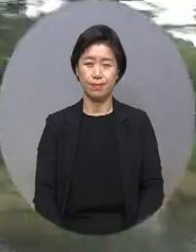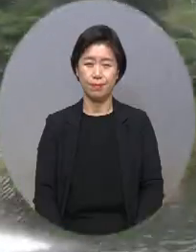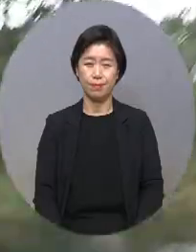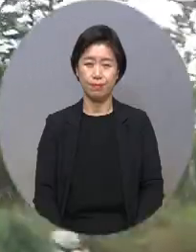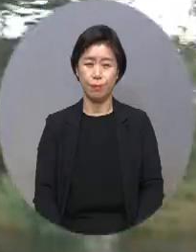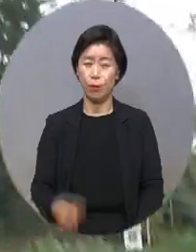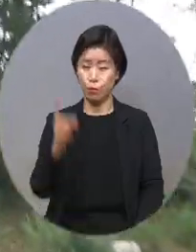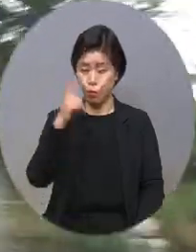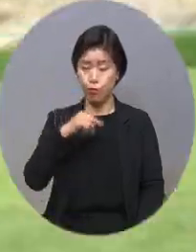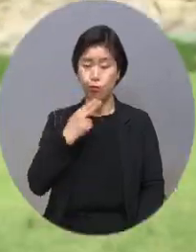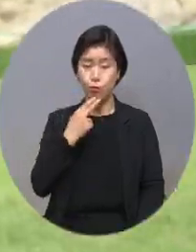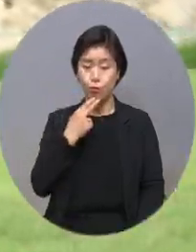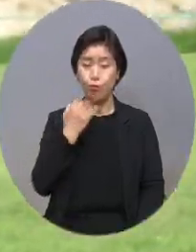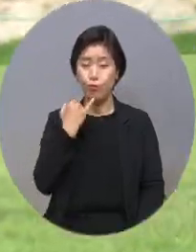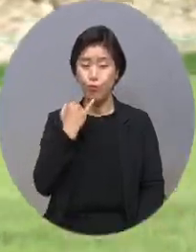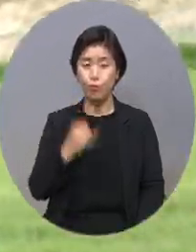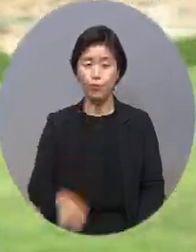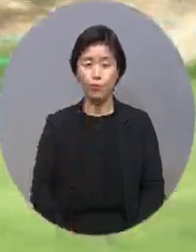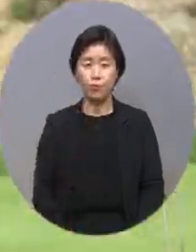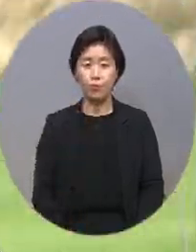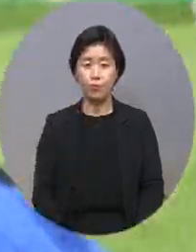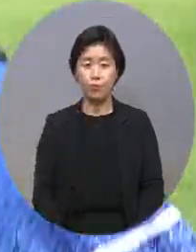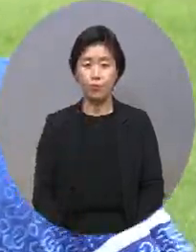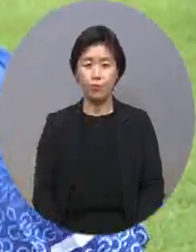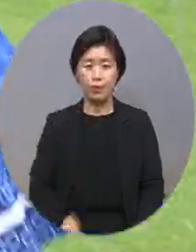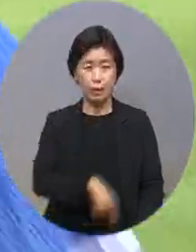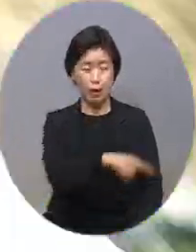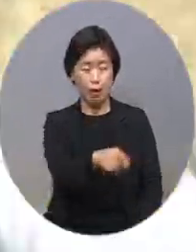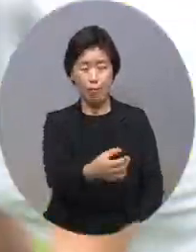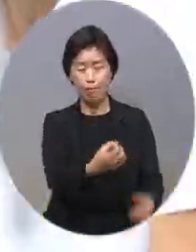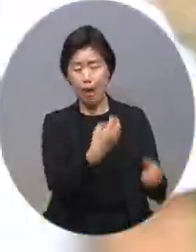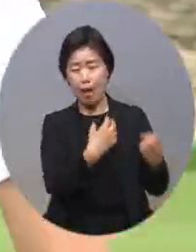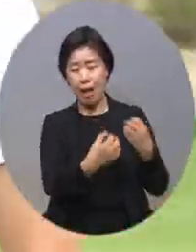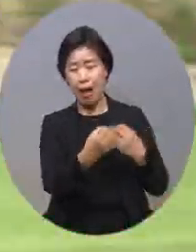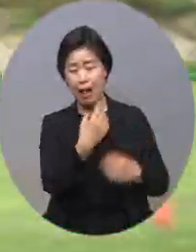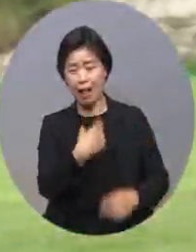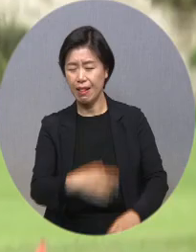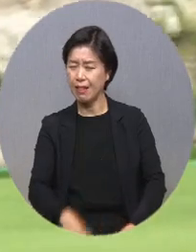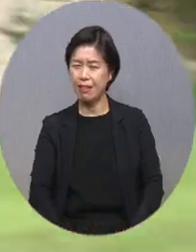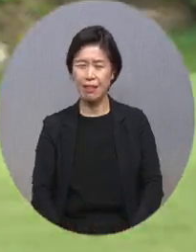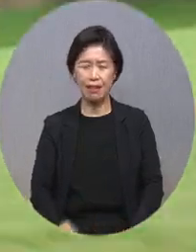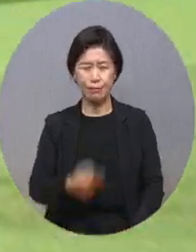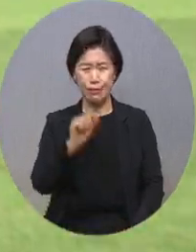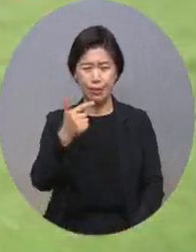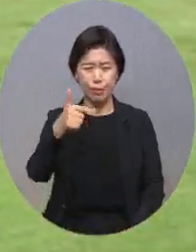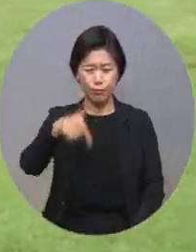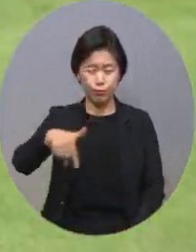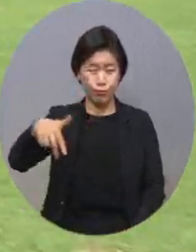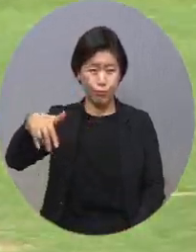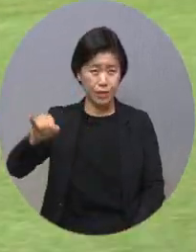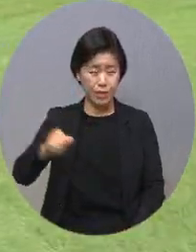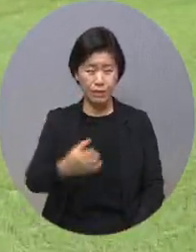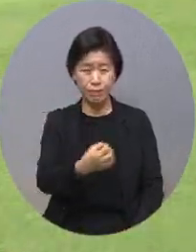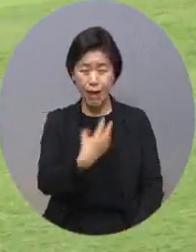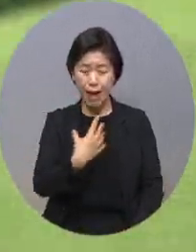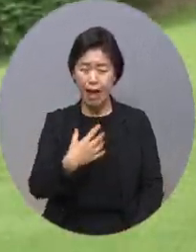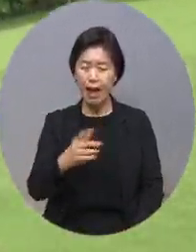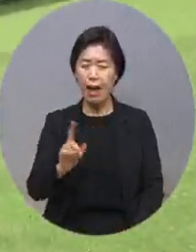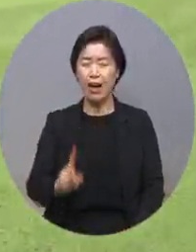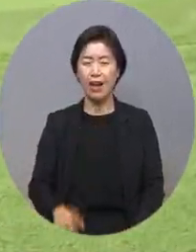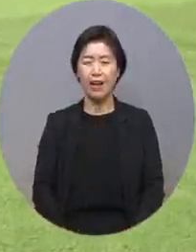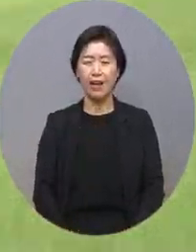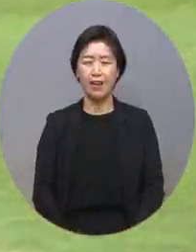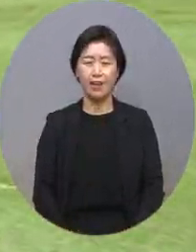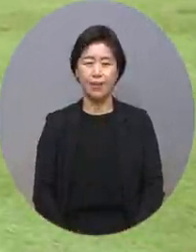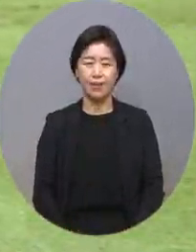라뺏. 아, 내가 동료들의 구찌를 먹다니. 아, 내가 연예인들의 구찌도 안 먹었는데. 아. 아,